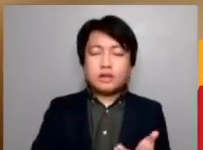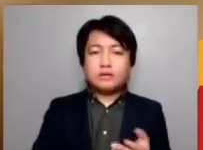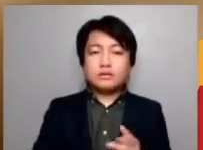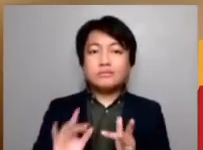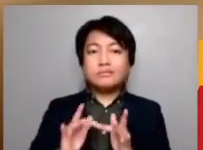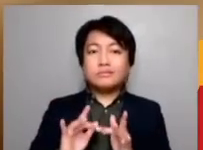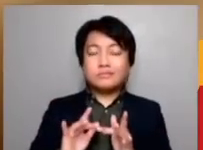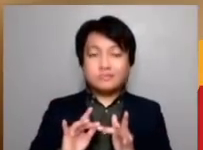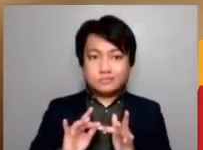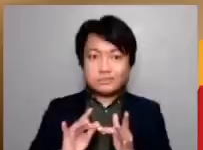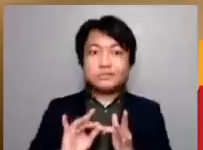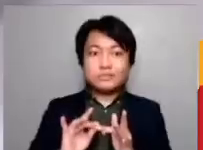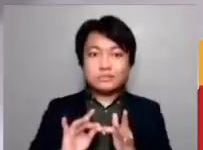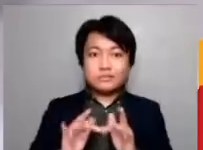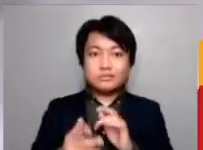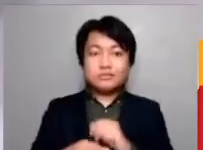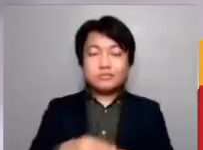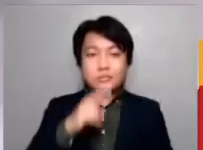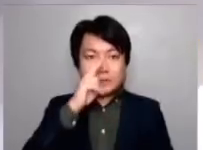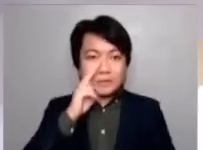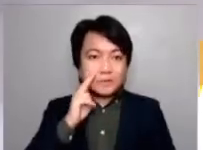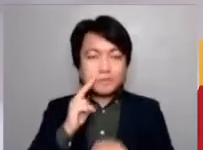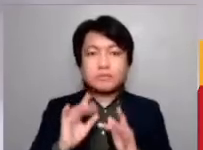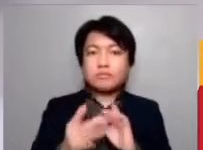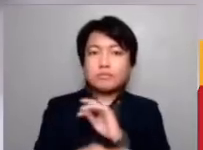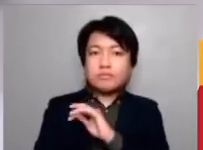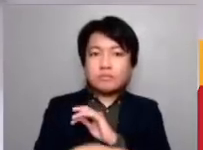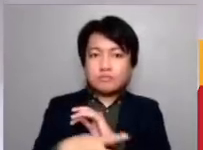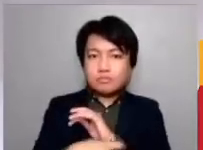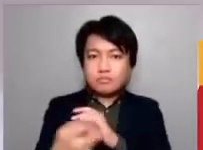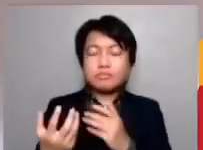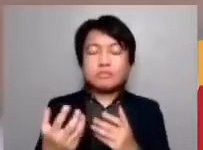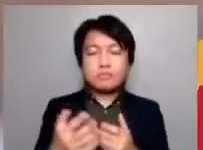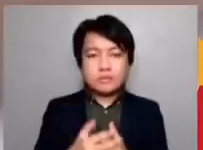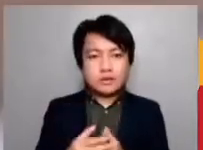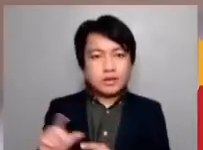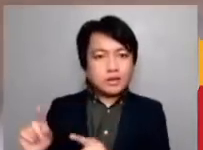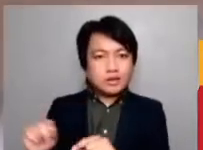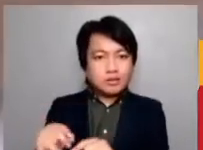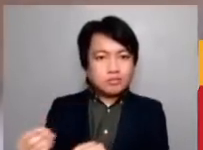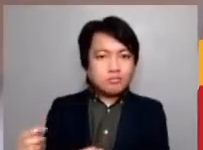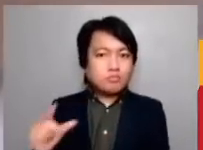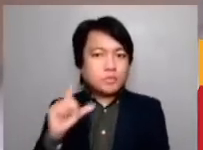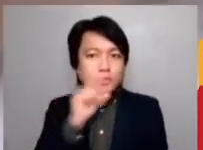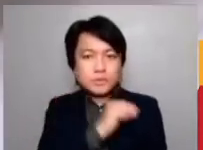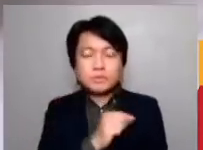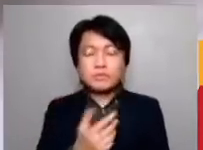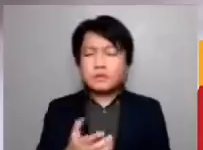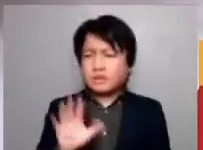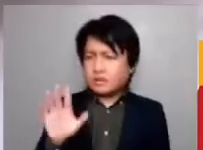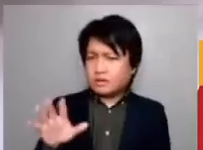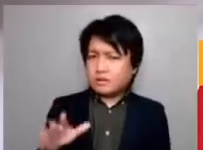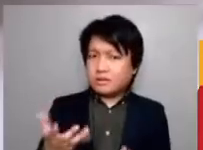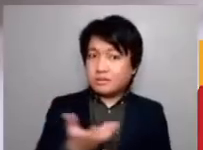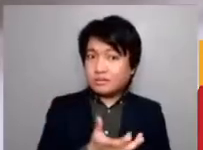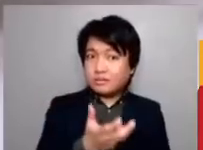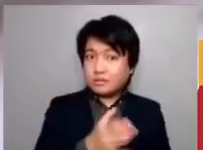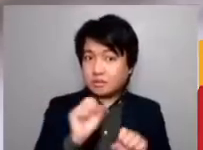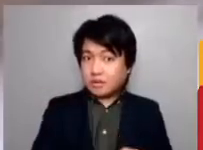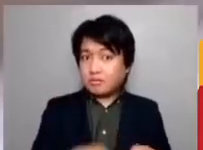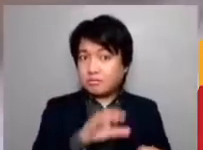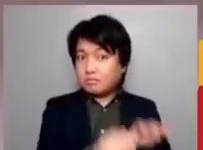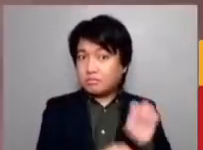yung hotline 1326. Pero itong mga behind this na mga scammer, mahuhuli ba natin, ASEC? Yes.